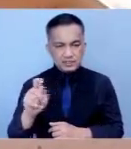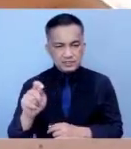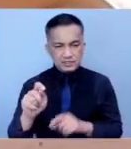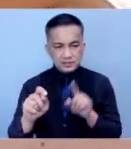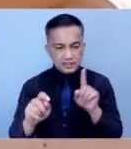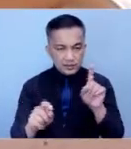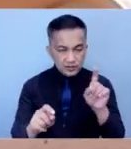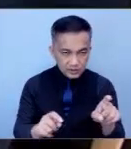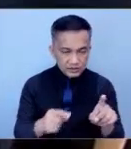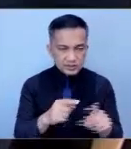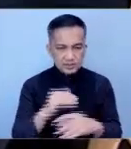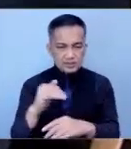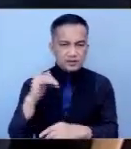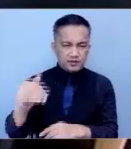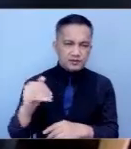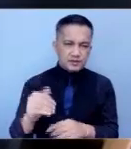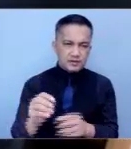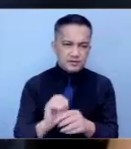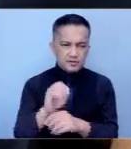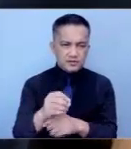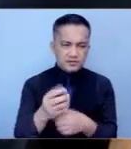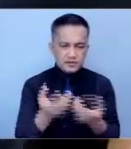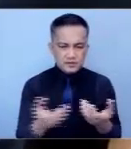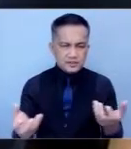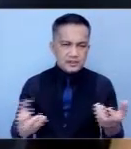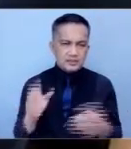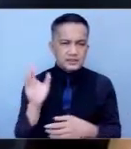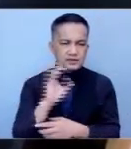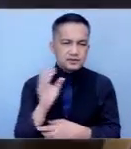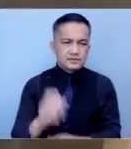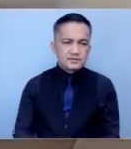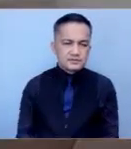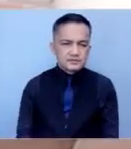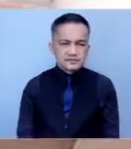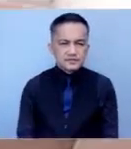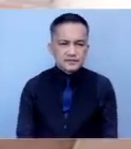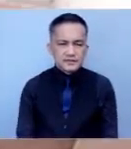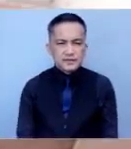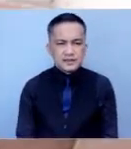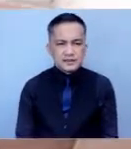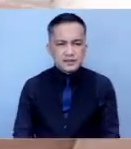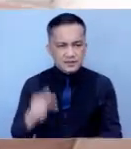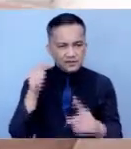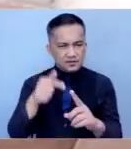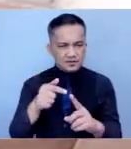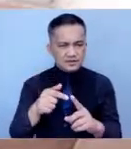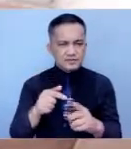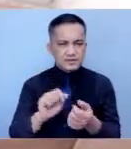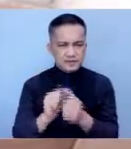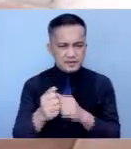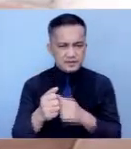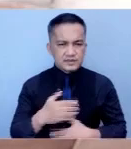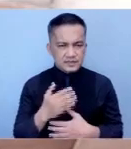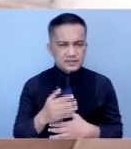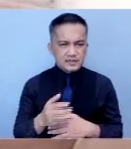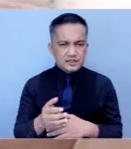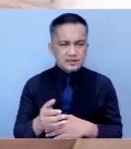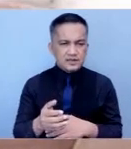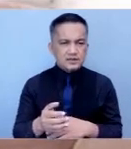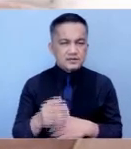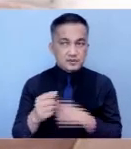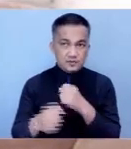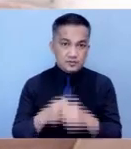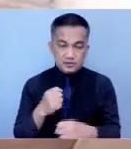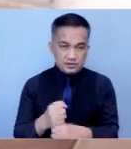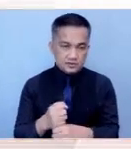tatanungin, iwasan ang sobra-sobrang handa sa Noche Buena. Ang goal talaga natin ay maging masaya buong taon, hindi lang tuwing